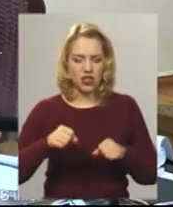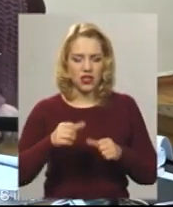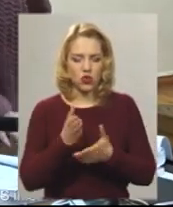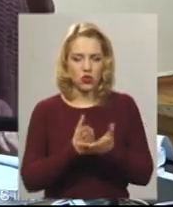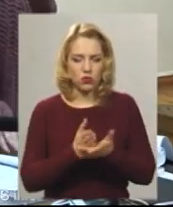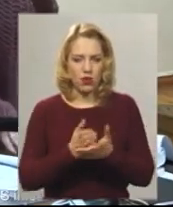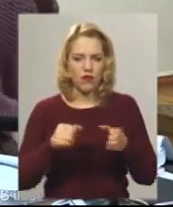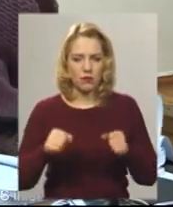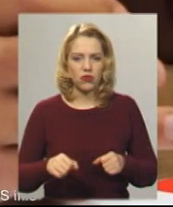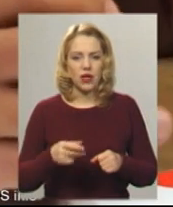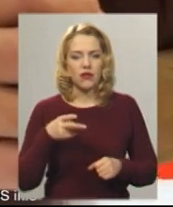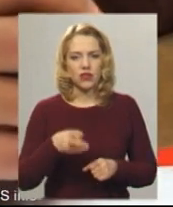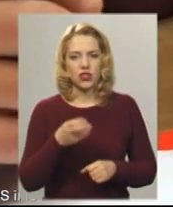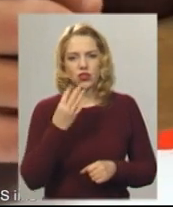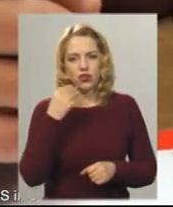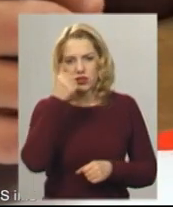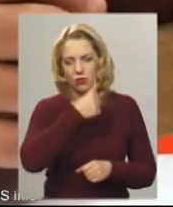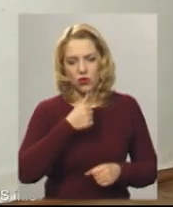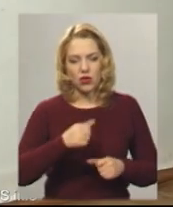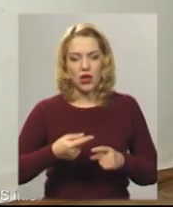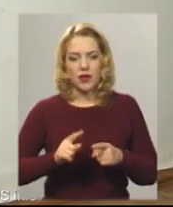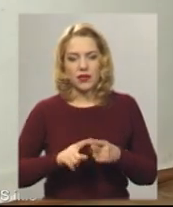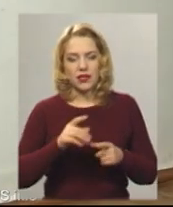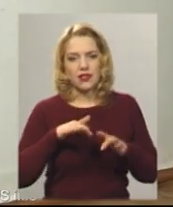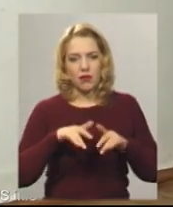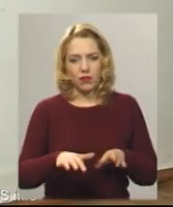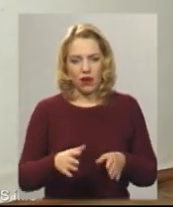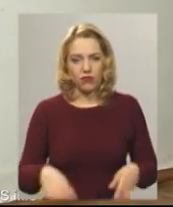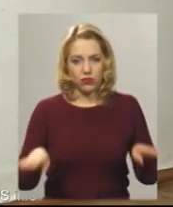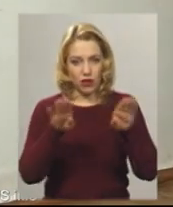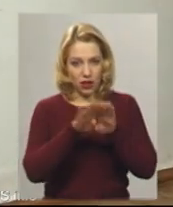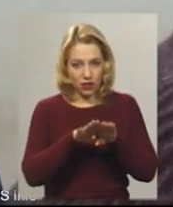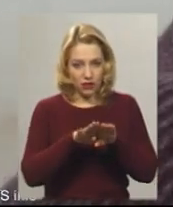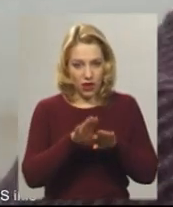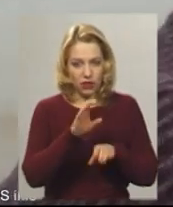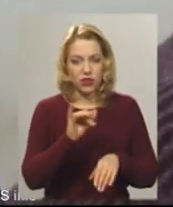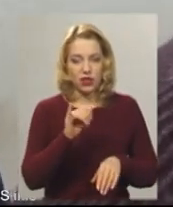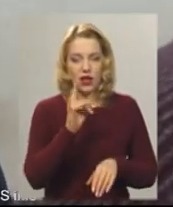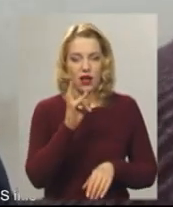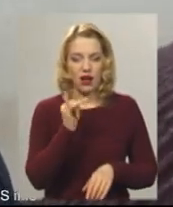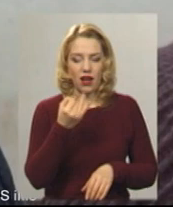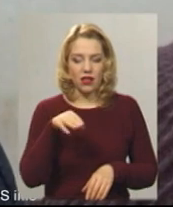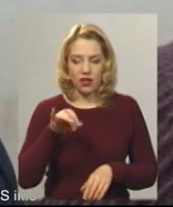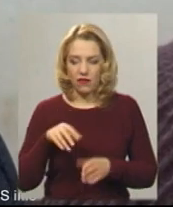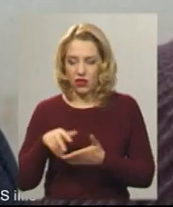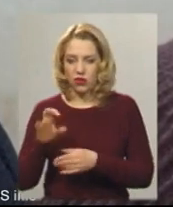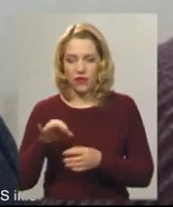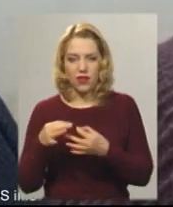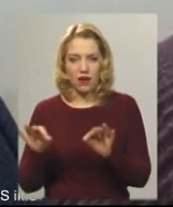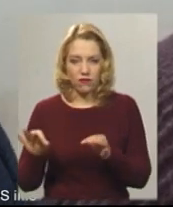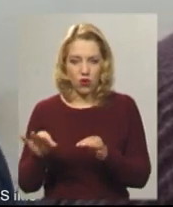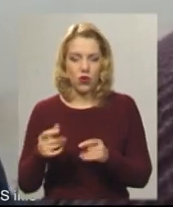році кримінальну справу екс-керівника управління СБУ Хмельницької області закривають. Віктор Крайтор вийшов на волю. Його статус підозрювального